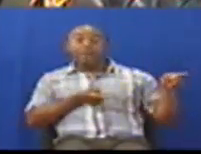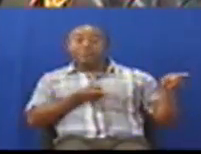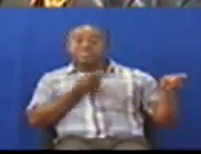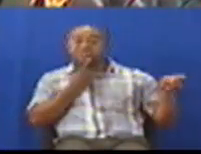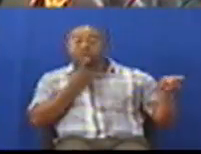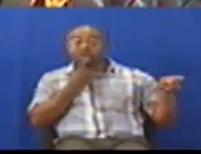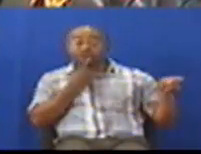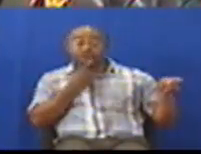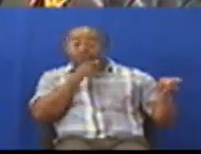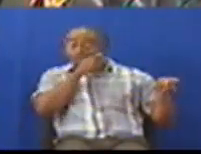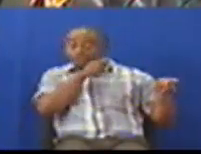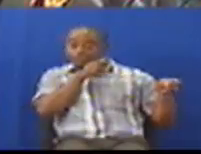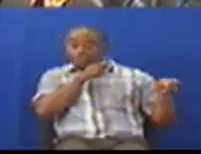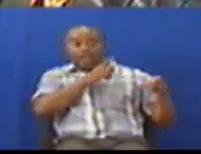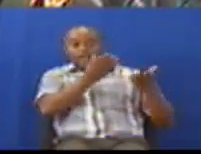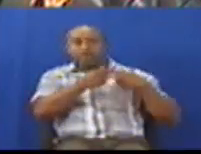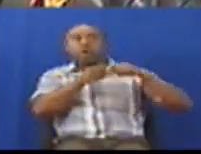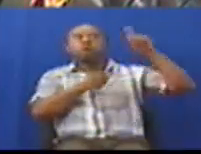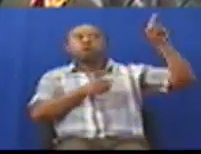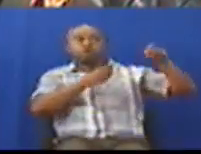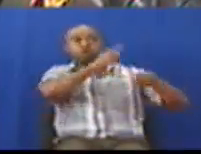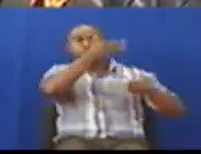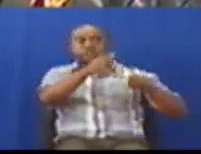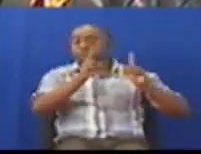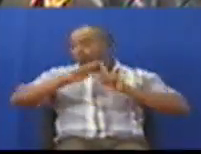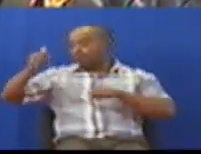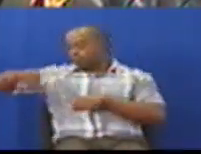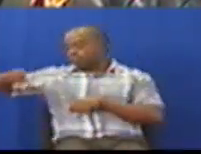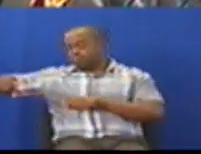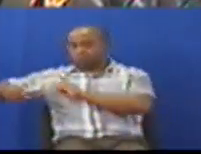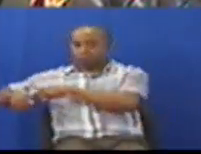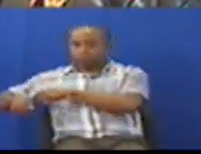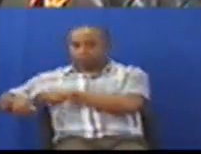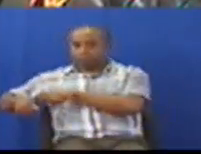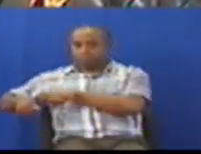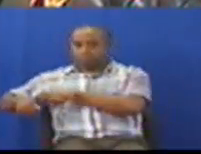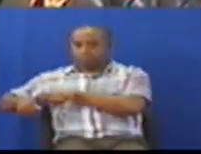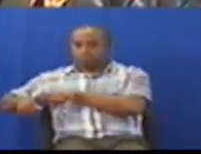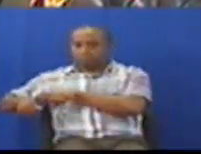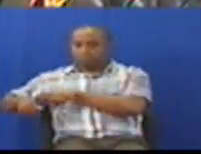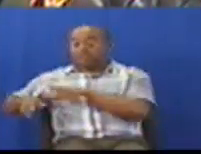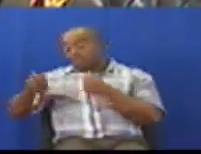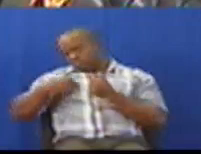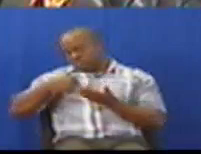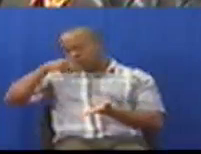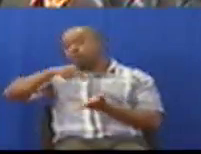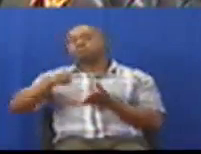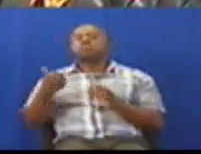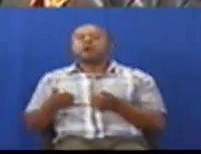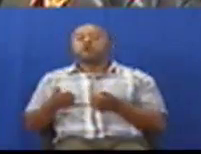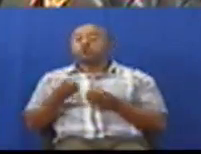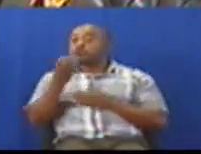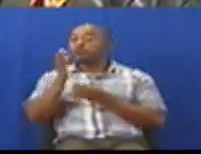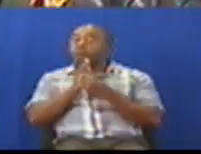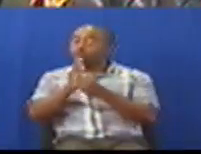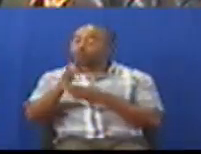hiyo iko Zanzibar. Sasa mtakumbuka, japokuwa sikuwa nimesimama kutoa huo mwongozo